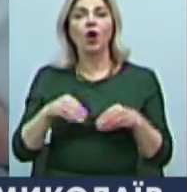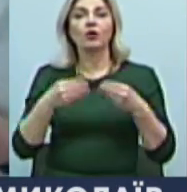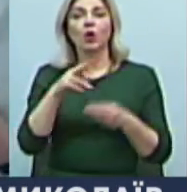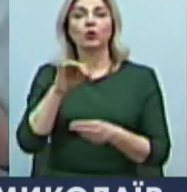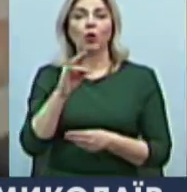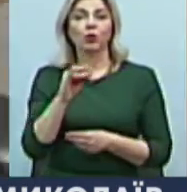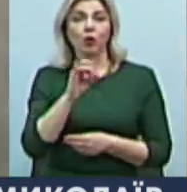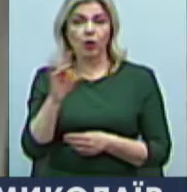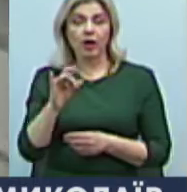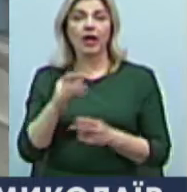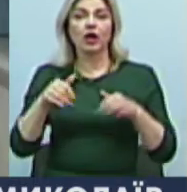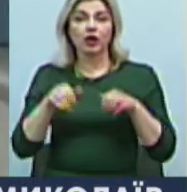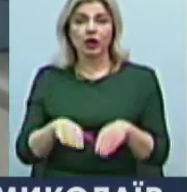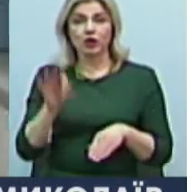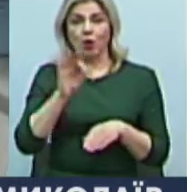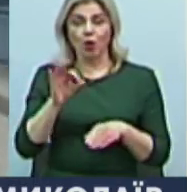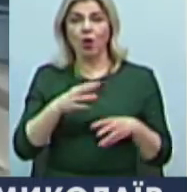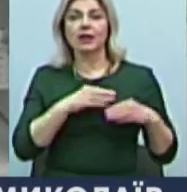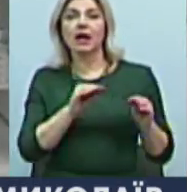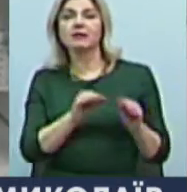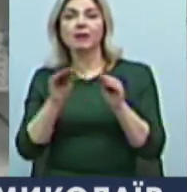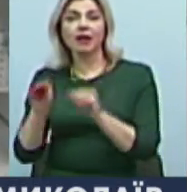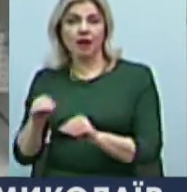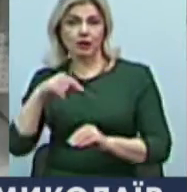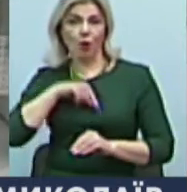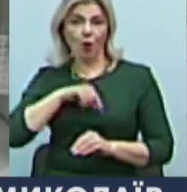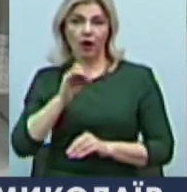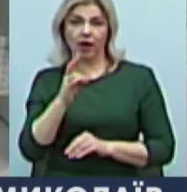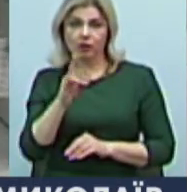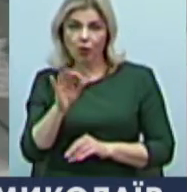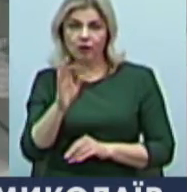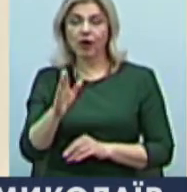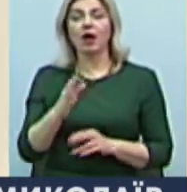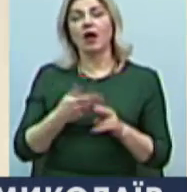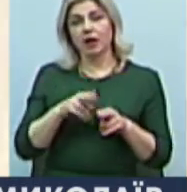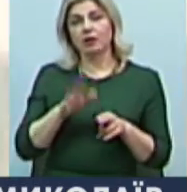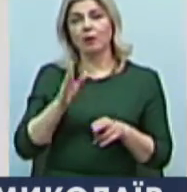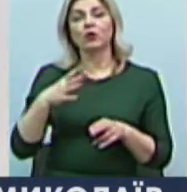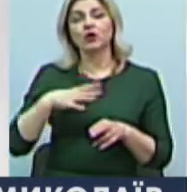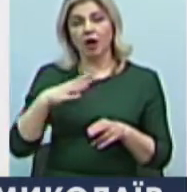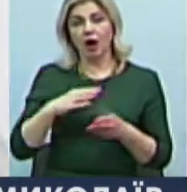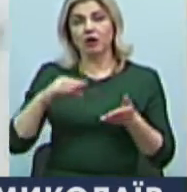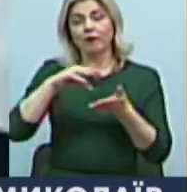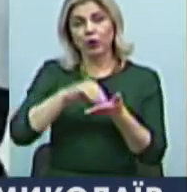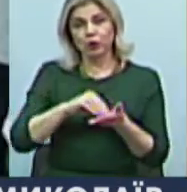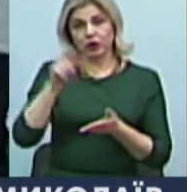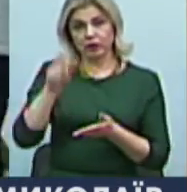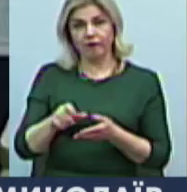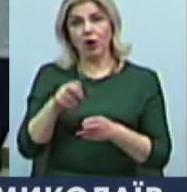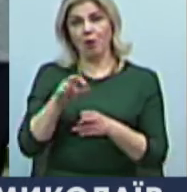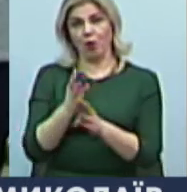реципієнтів, рішення про можливість трансплантації визначає консиліум лікарів того медзакладу, до списку очікування якого включено пацієнта у порядку